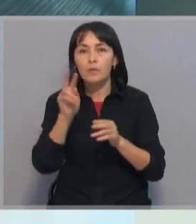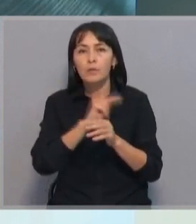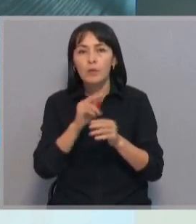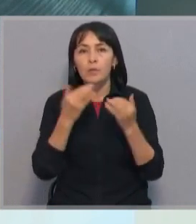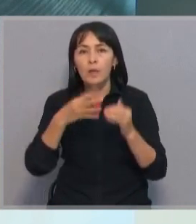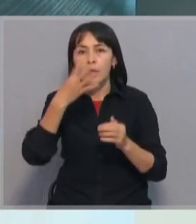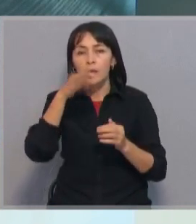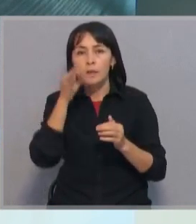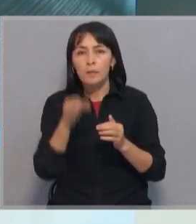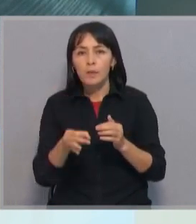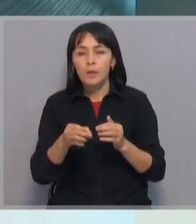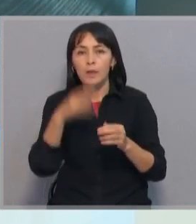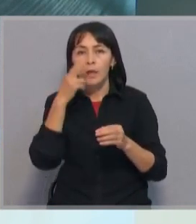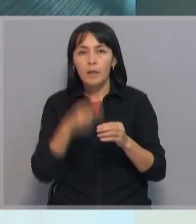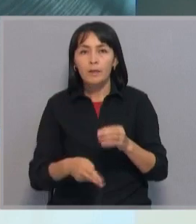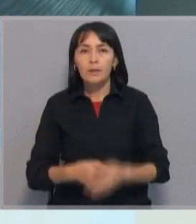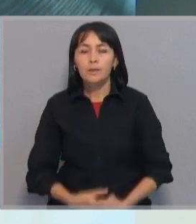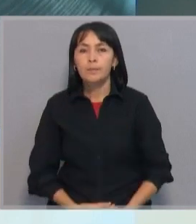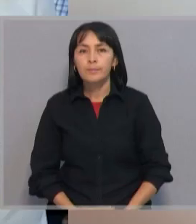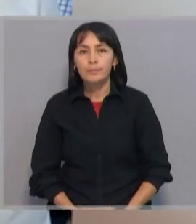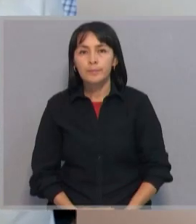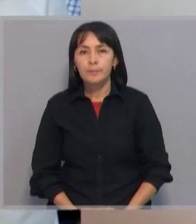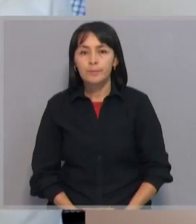таңда 40%-ға жуығы аяқталған.